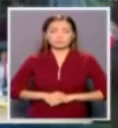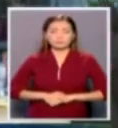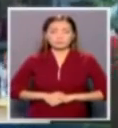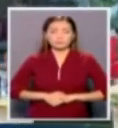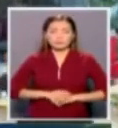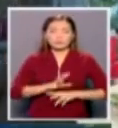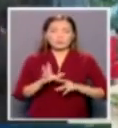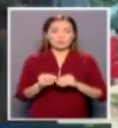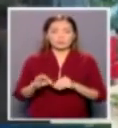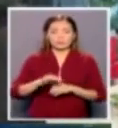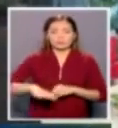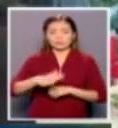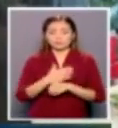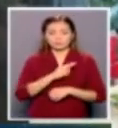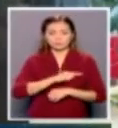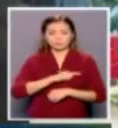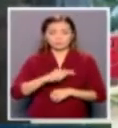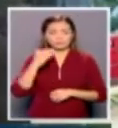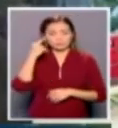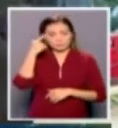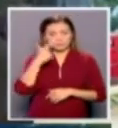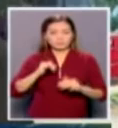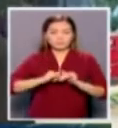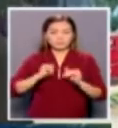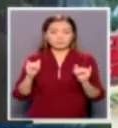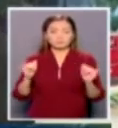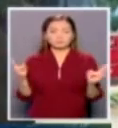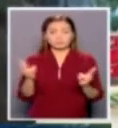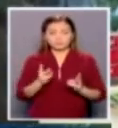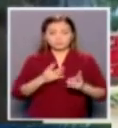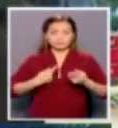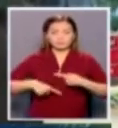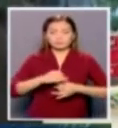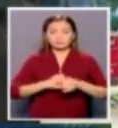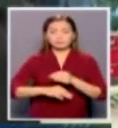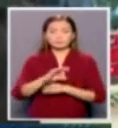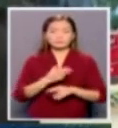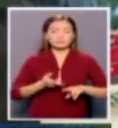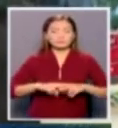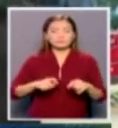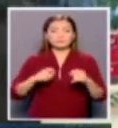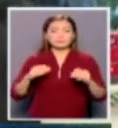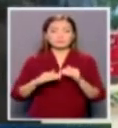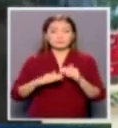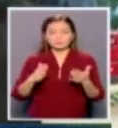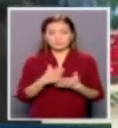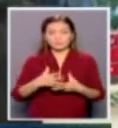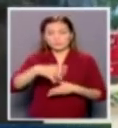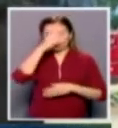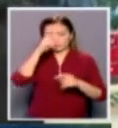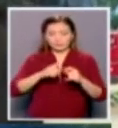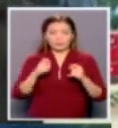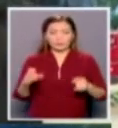В целом у нас в области идет работа по повышению правовой грамотности. Мы обсуждали это на открытой площадке и высказали